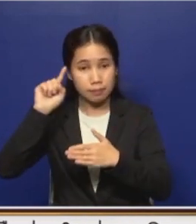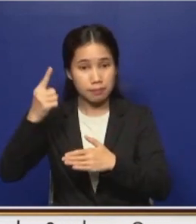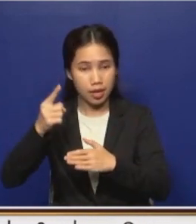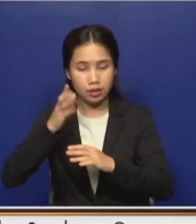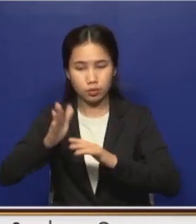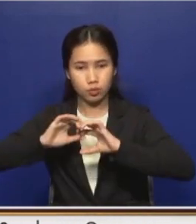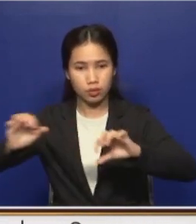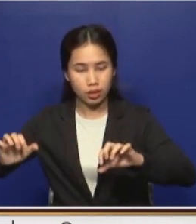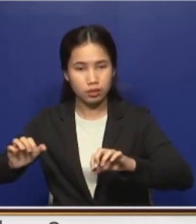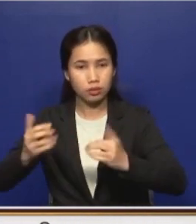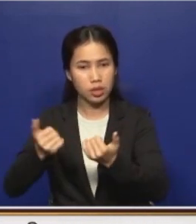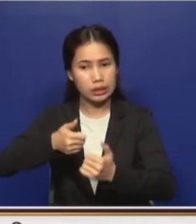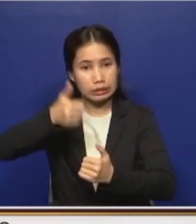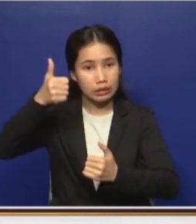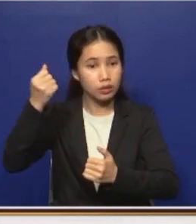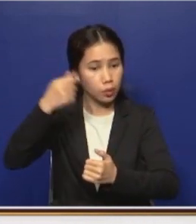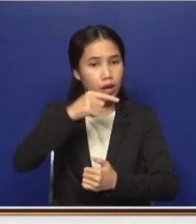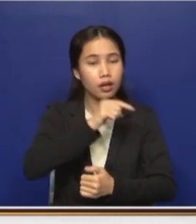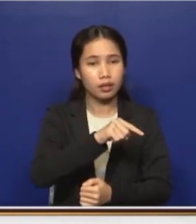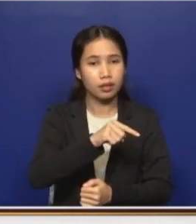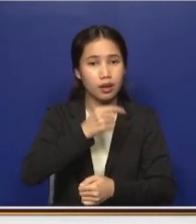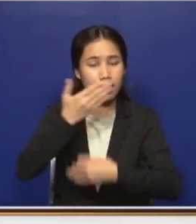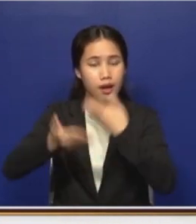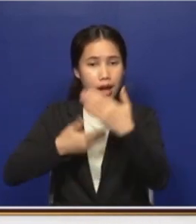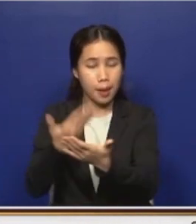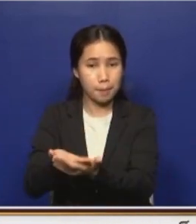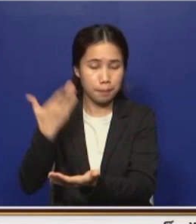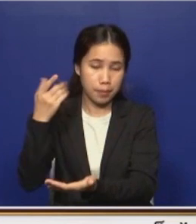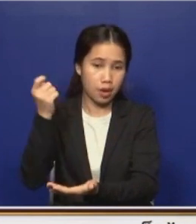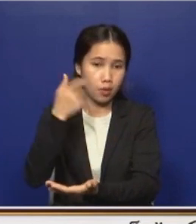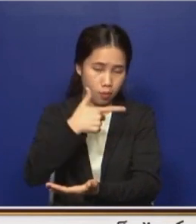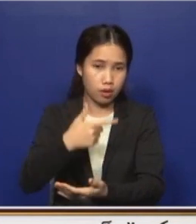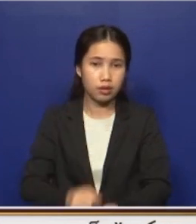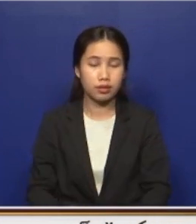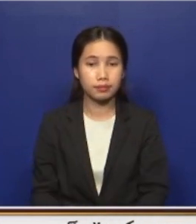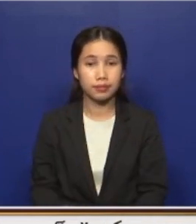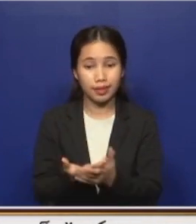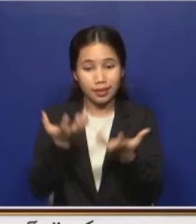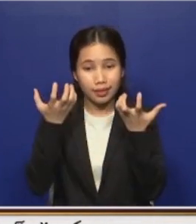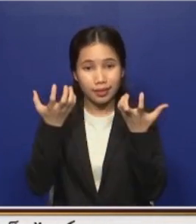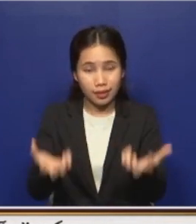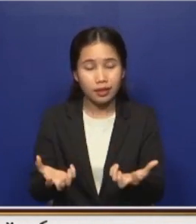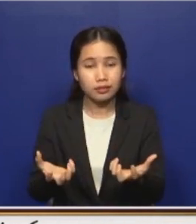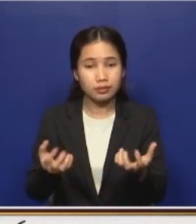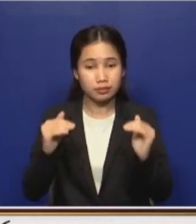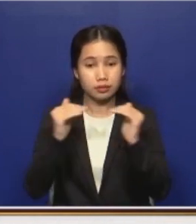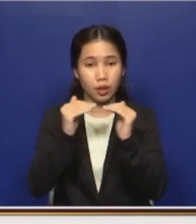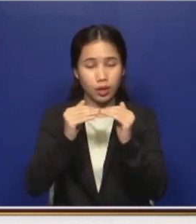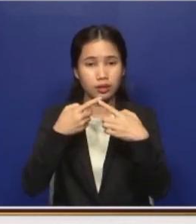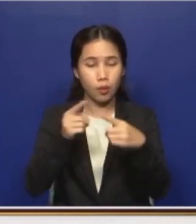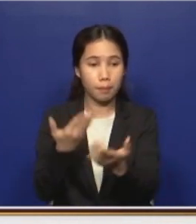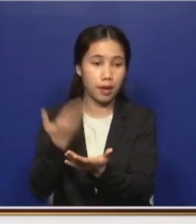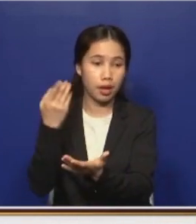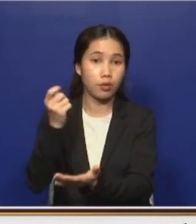ทำมาร์เก็ตติ้งประเทศและสินค้าเป็นฮะเขาตั้งมูซานคิงว่าอะไรรู้ป่ะฮะเปรียบเป็นกระเป๋า